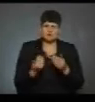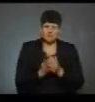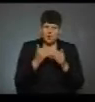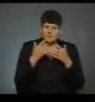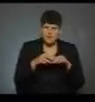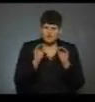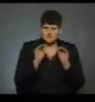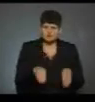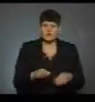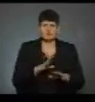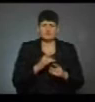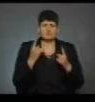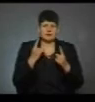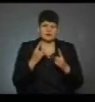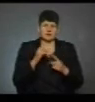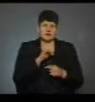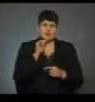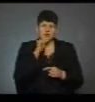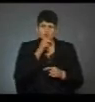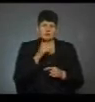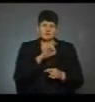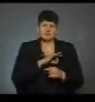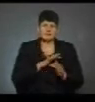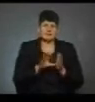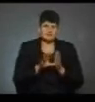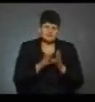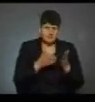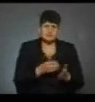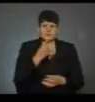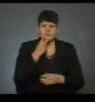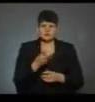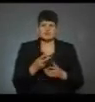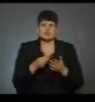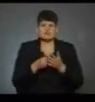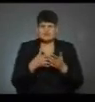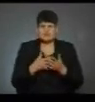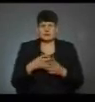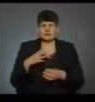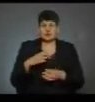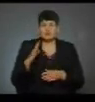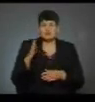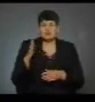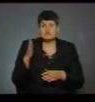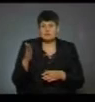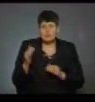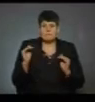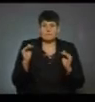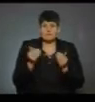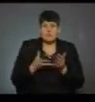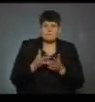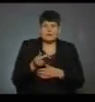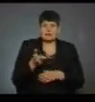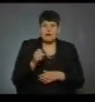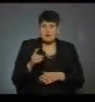обладнання, була суттєва економія по споживанню електроенергії. Крім того, ми бачили розрахункові ціни, які очікувалися по зменшенню плати за